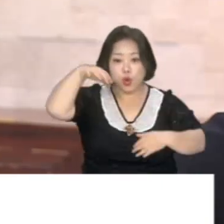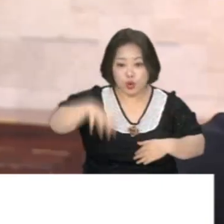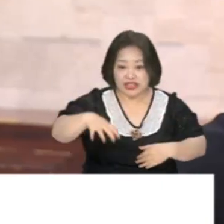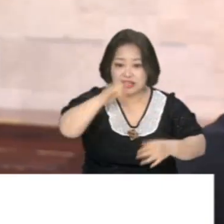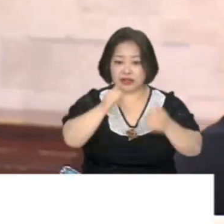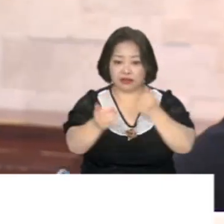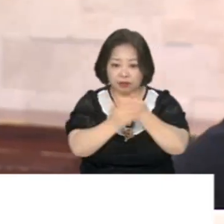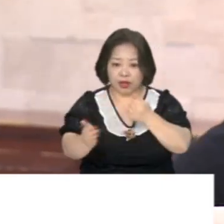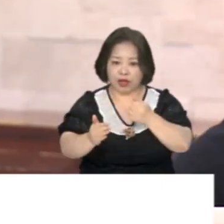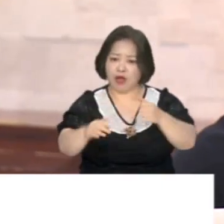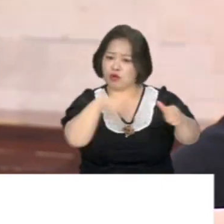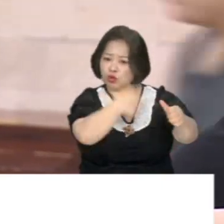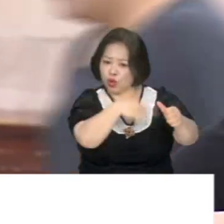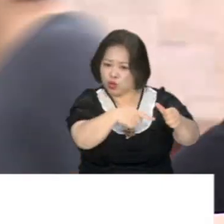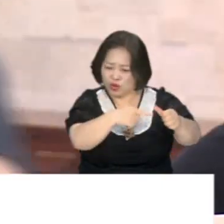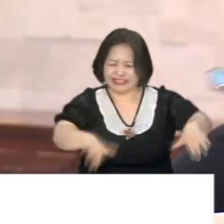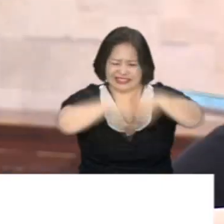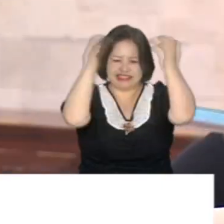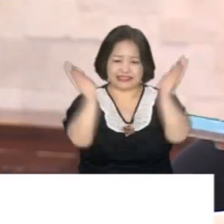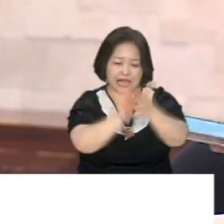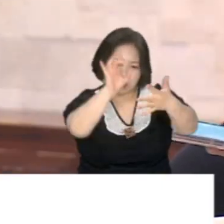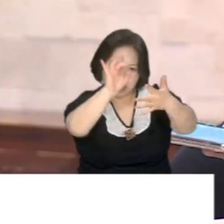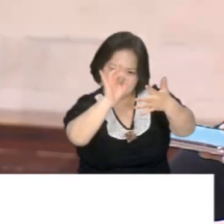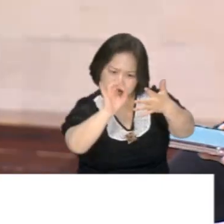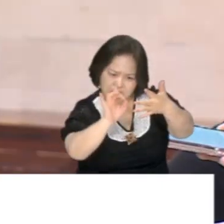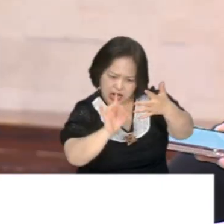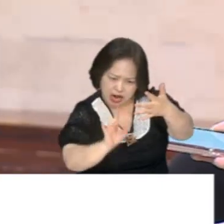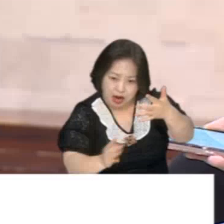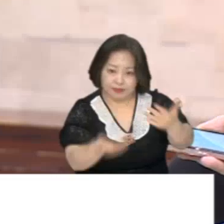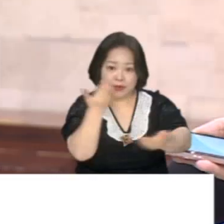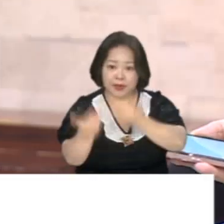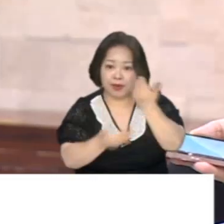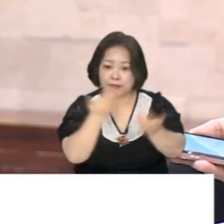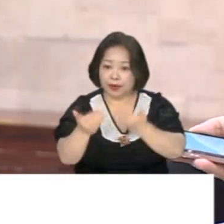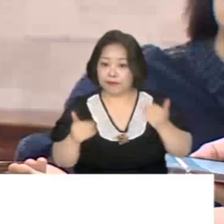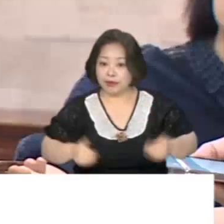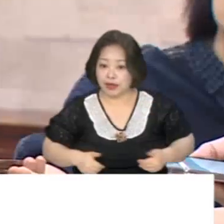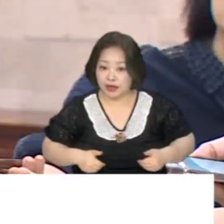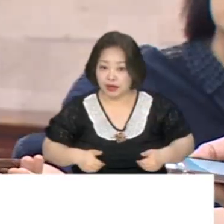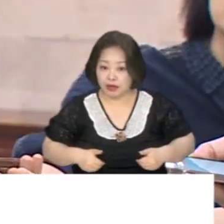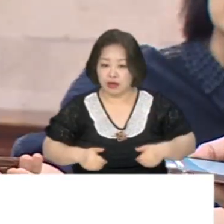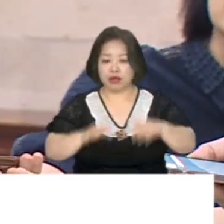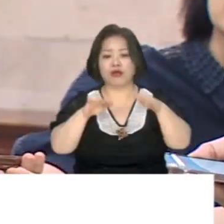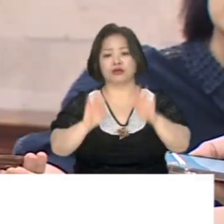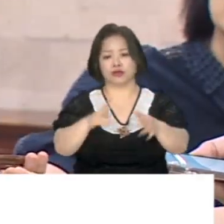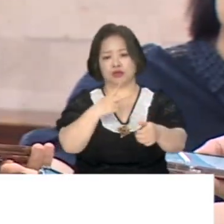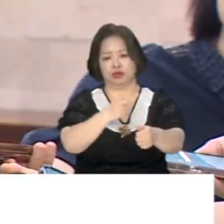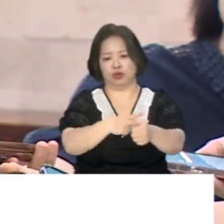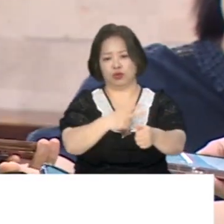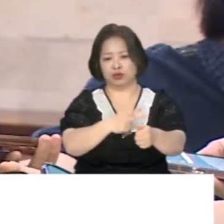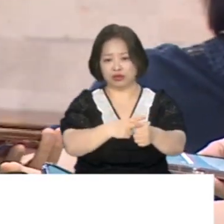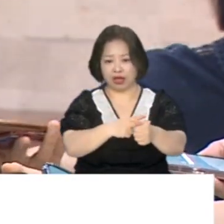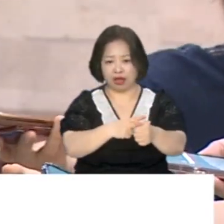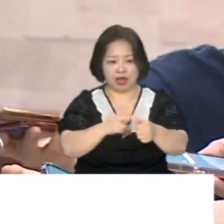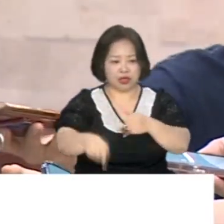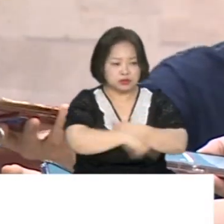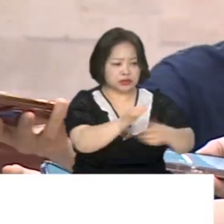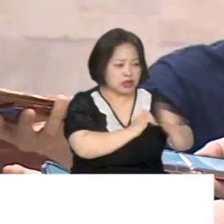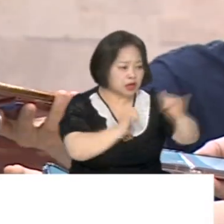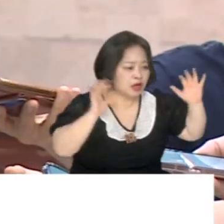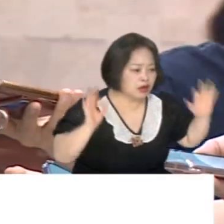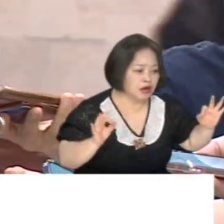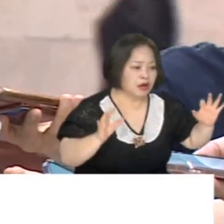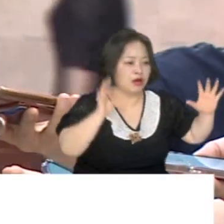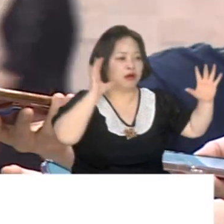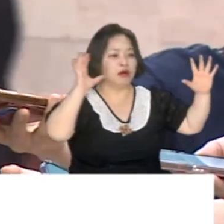교육적인 부분까지 좀 다 좀 봐야 될 것 같고요 특히 이제 많은 교사들이 공감하고 있는